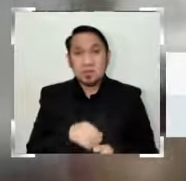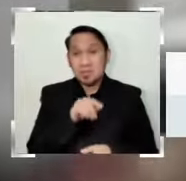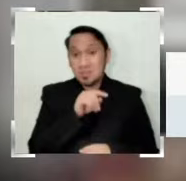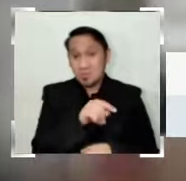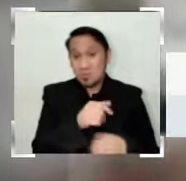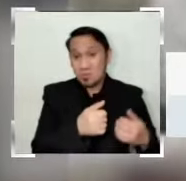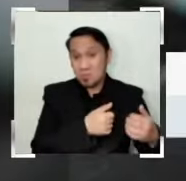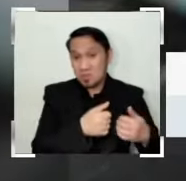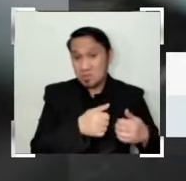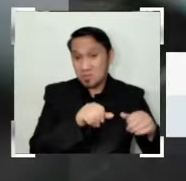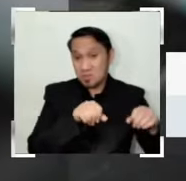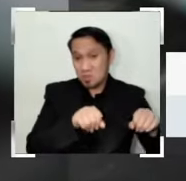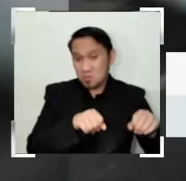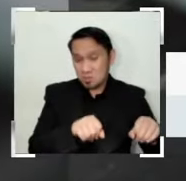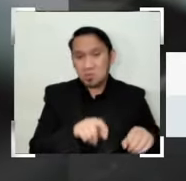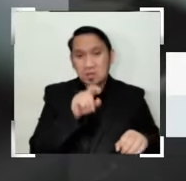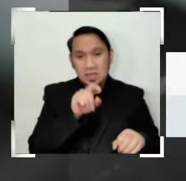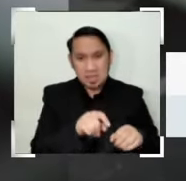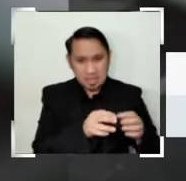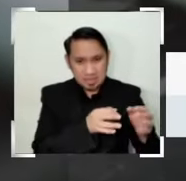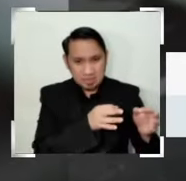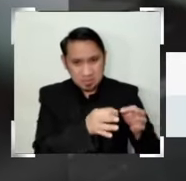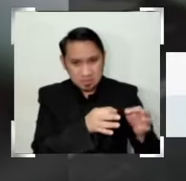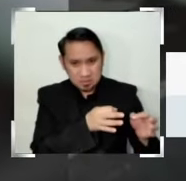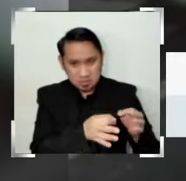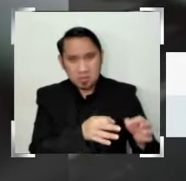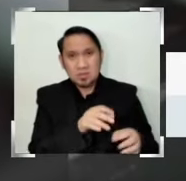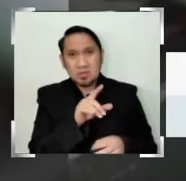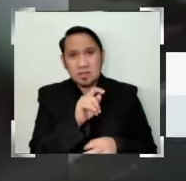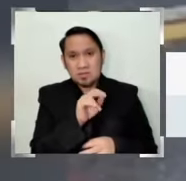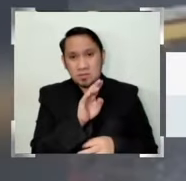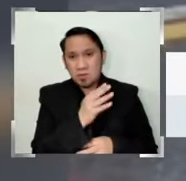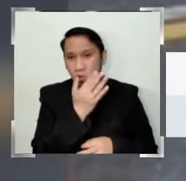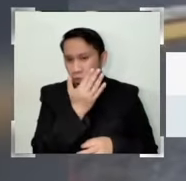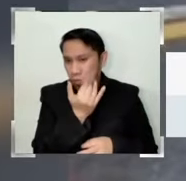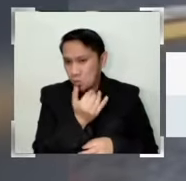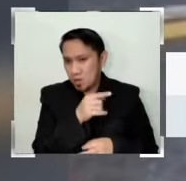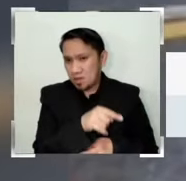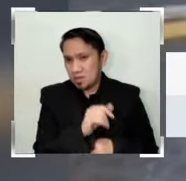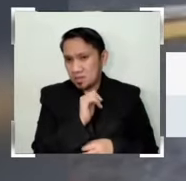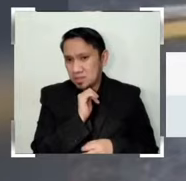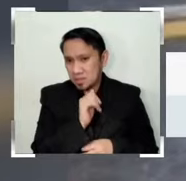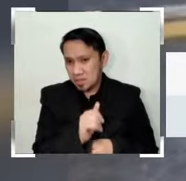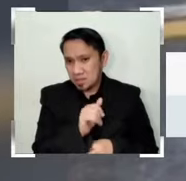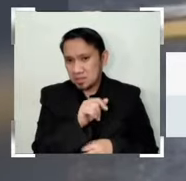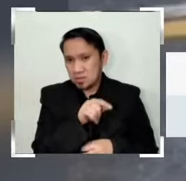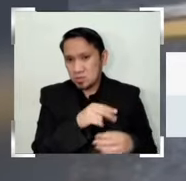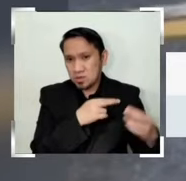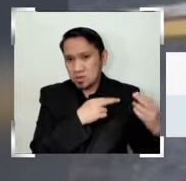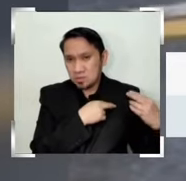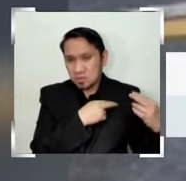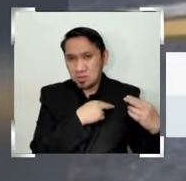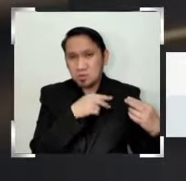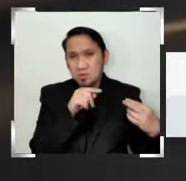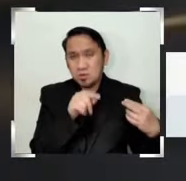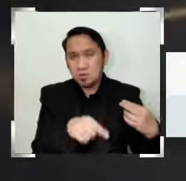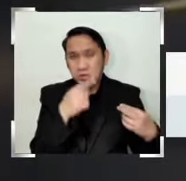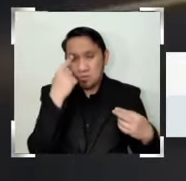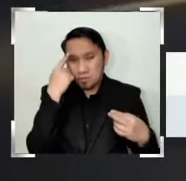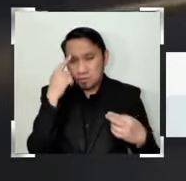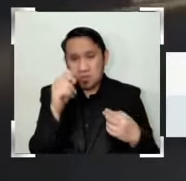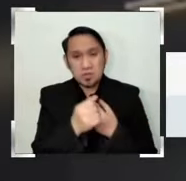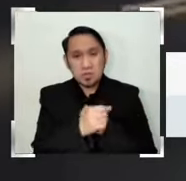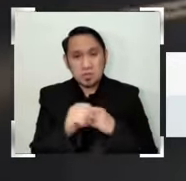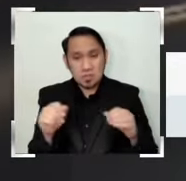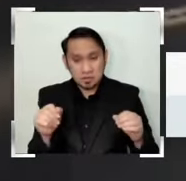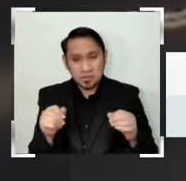kompetisyon, pagpapaliwanagin din daw ng LTO kung bakit hindi sila dapat managot sa paglabag sa road safety rules and